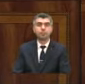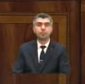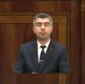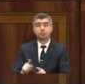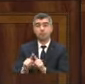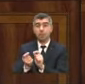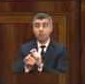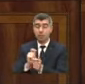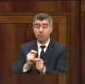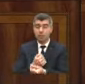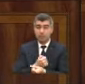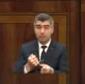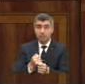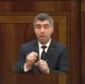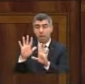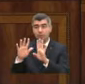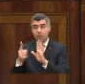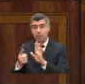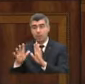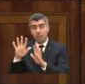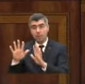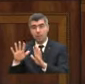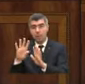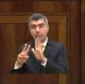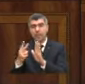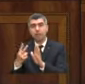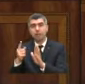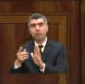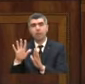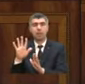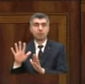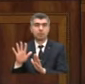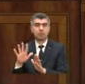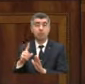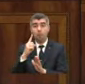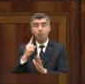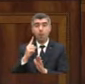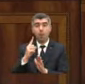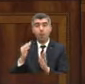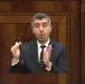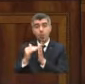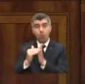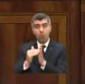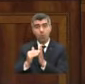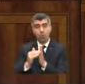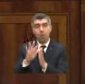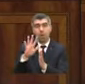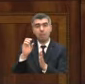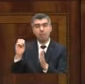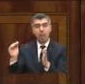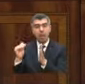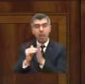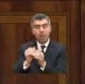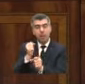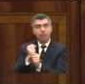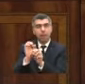ديال البطاله من 10.5 الى 12.5، ولا عندنا اليوم السيد رئيس الحكومه 1,534,000 مغاربه عاطلين فقدوا